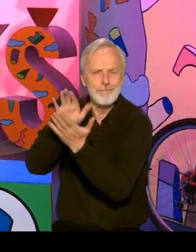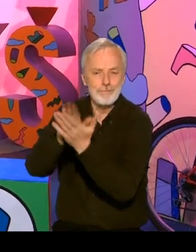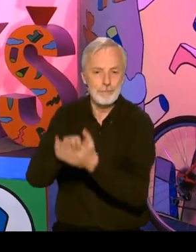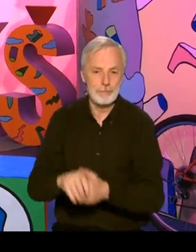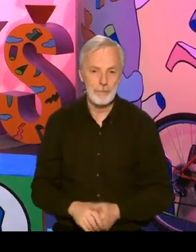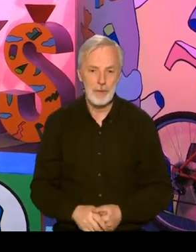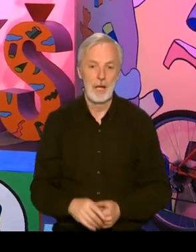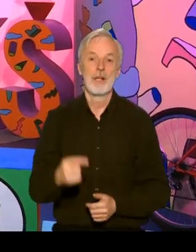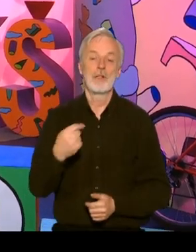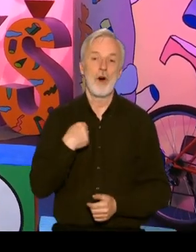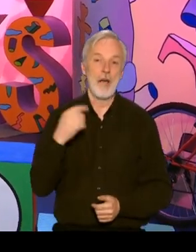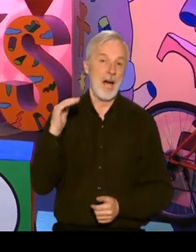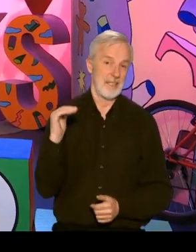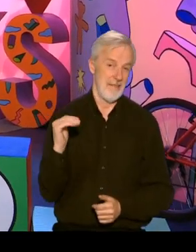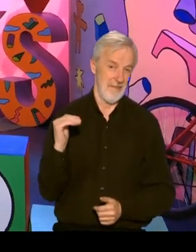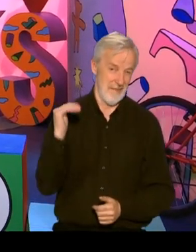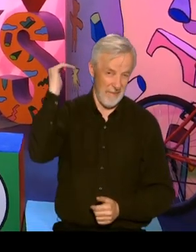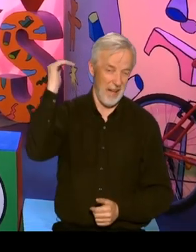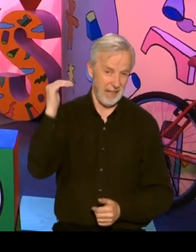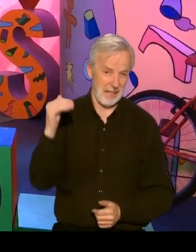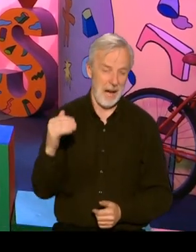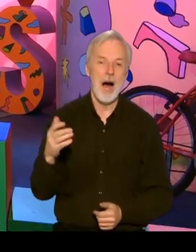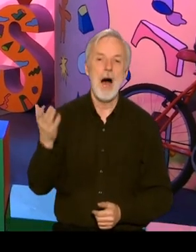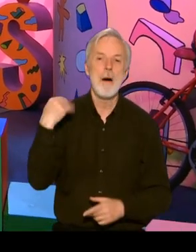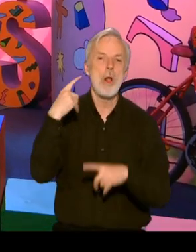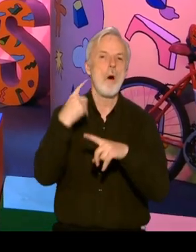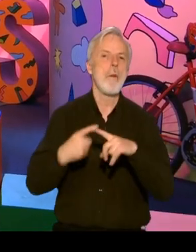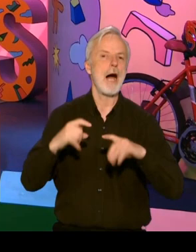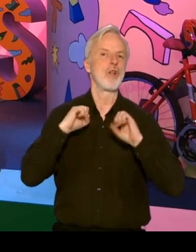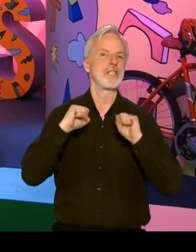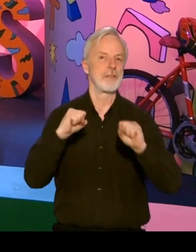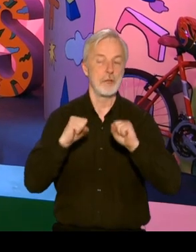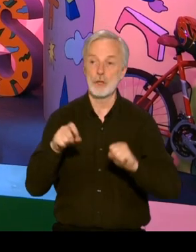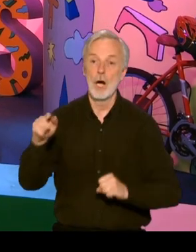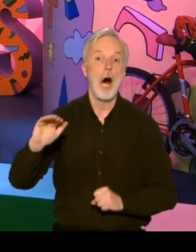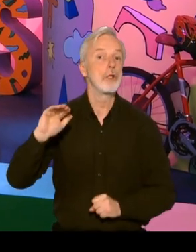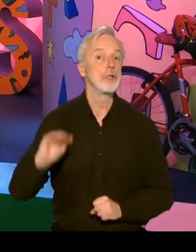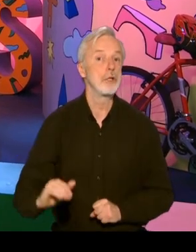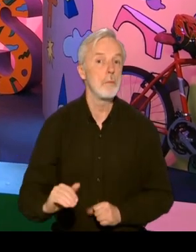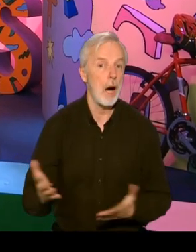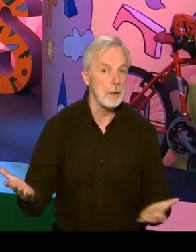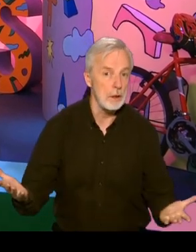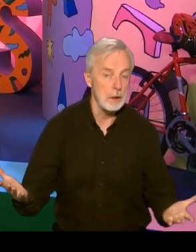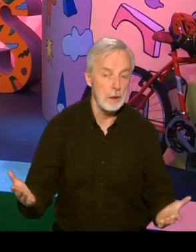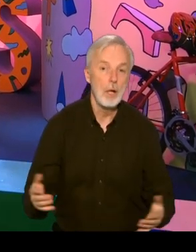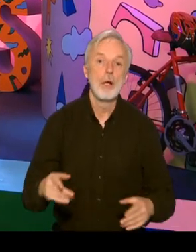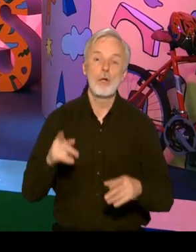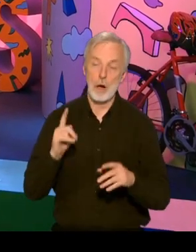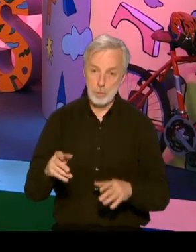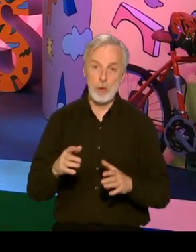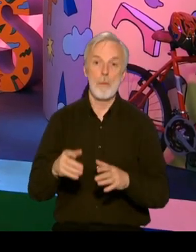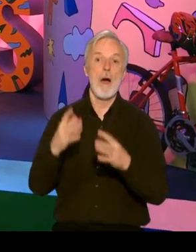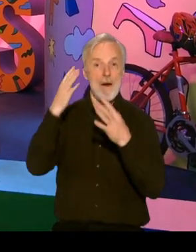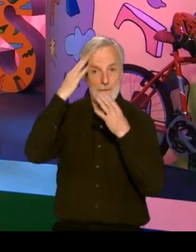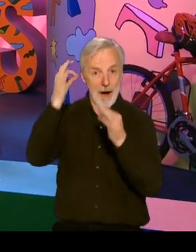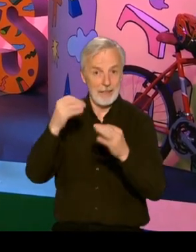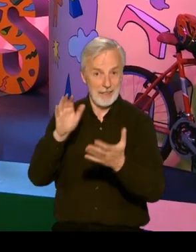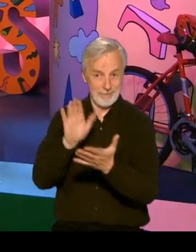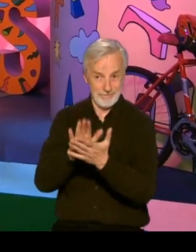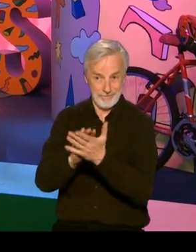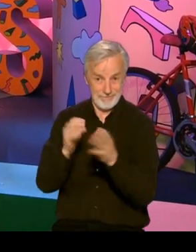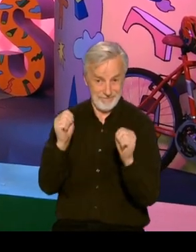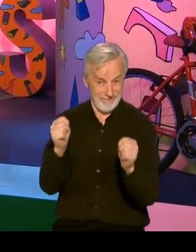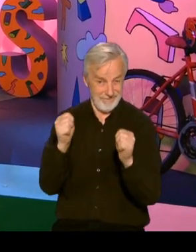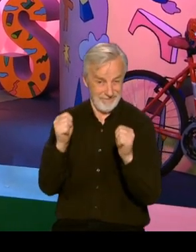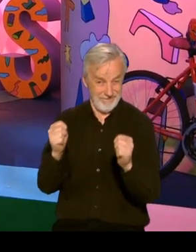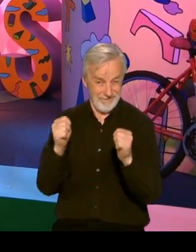trošku moc velká a přiznám se, že jsem málo trénovala. Ty jsi zase ještě moc maličký, tak budeme držet palce a fandit. Ale můžeme